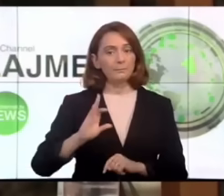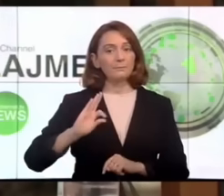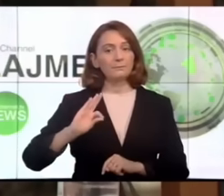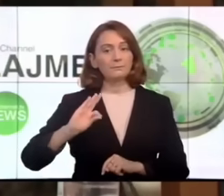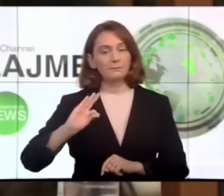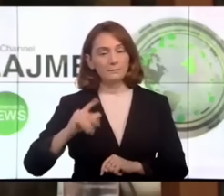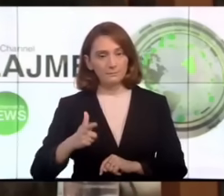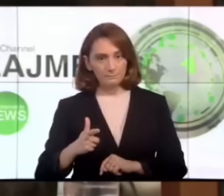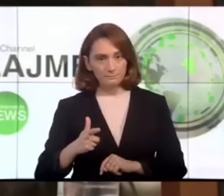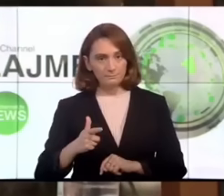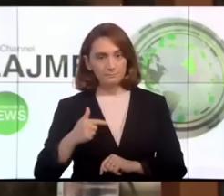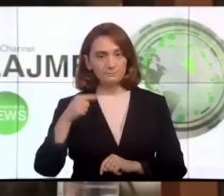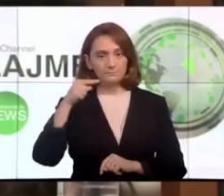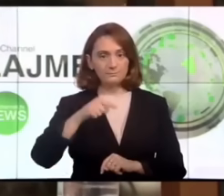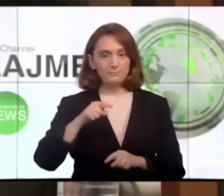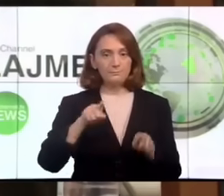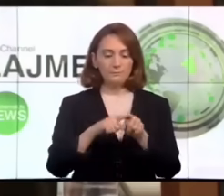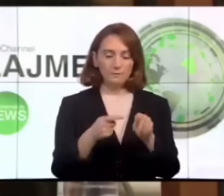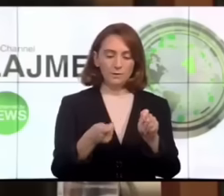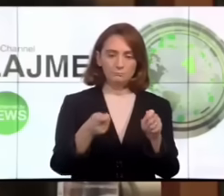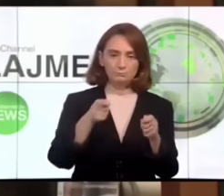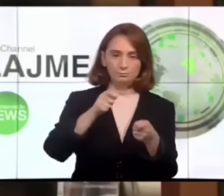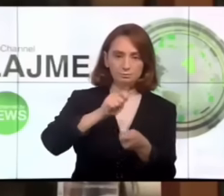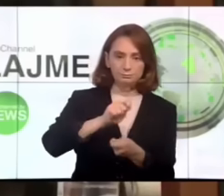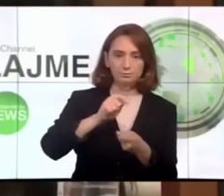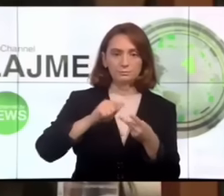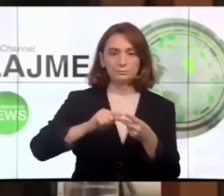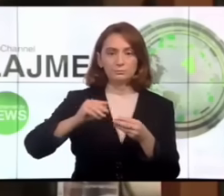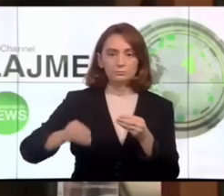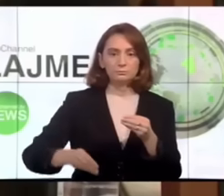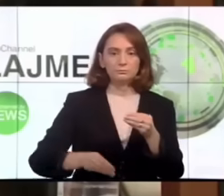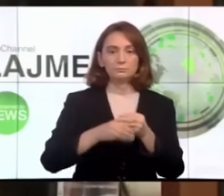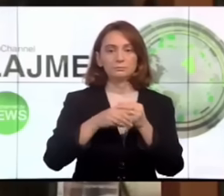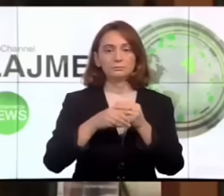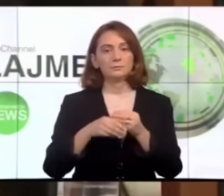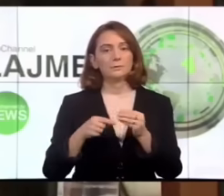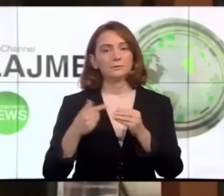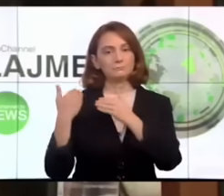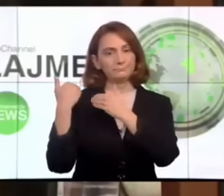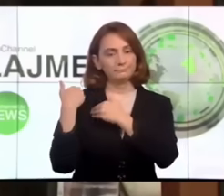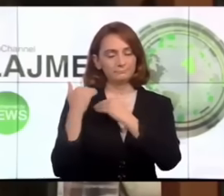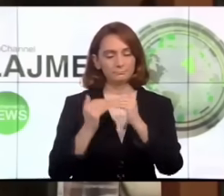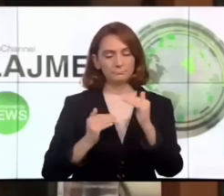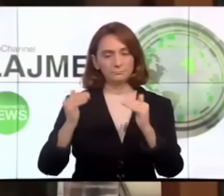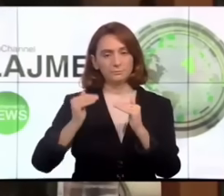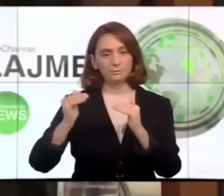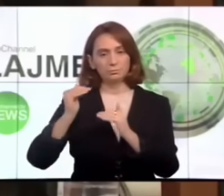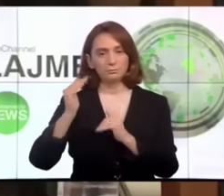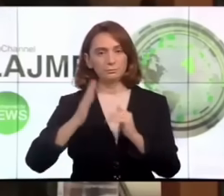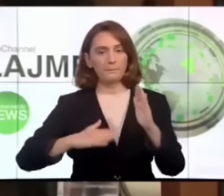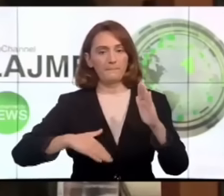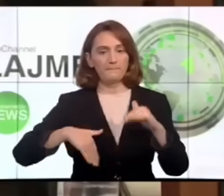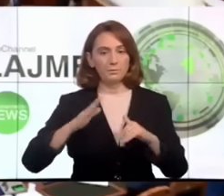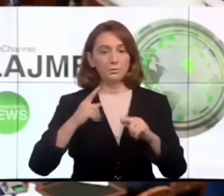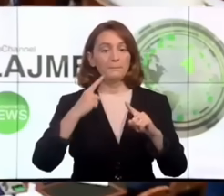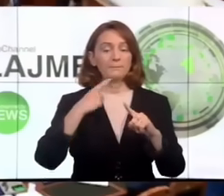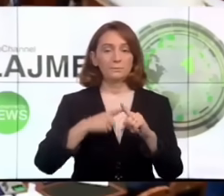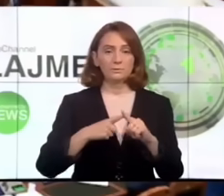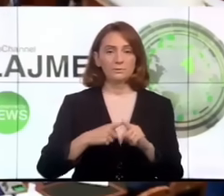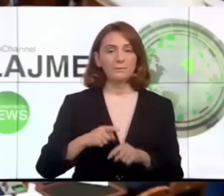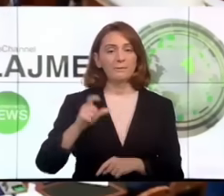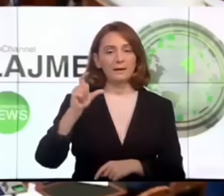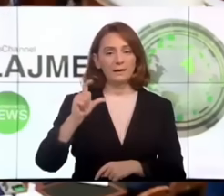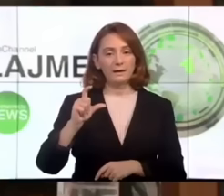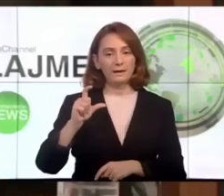tjera të cilat do të konsolidohen, pra sipas fushave të inspektimit dhe sipas rekomandimeve të OECD-s, dhe